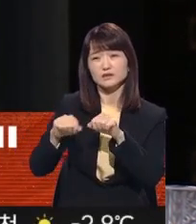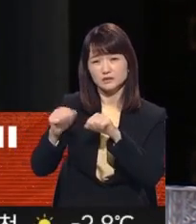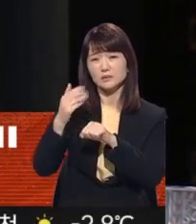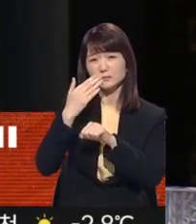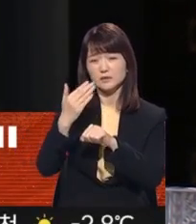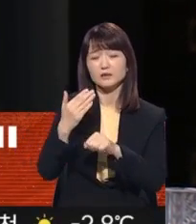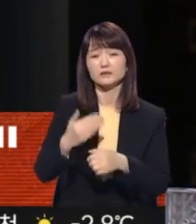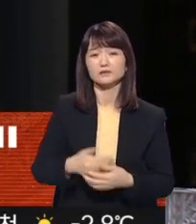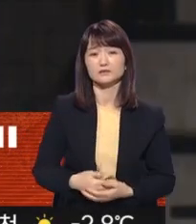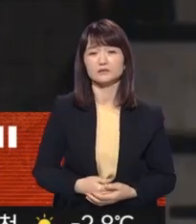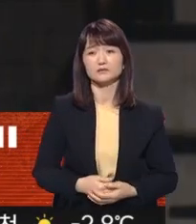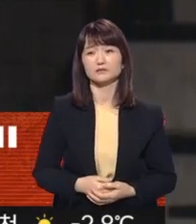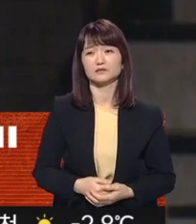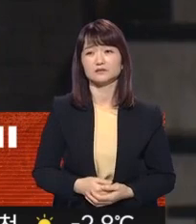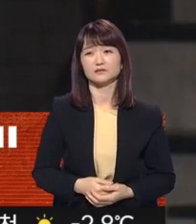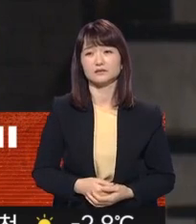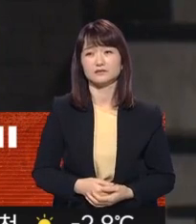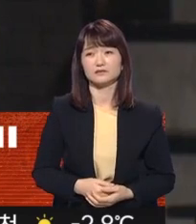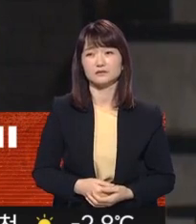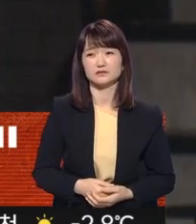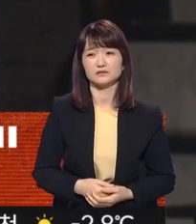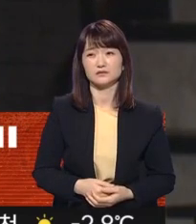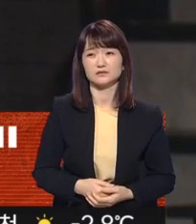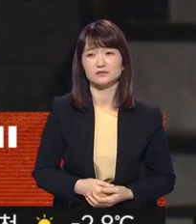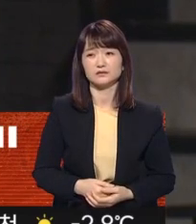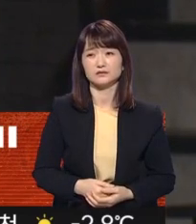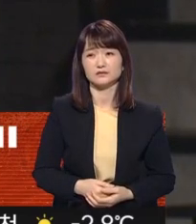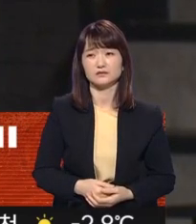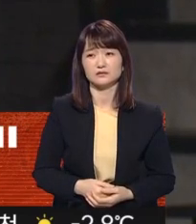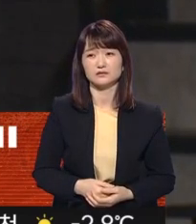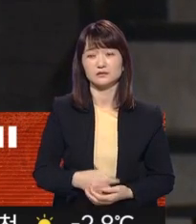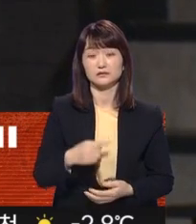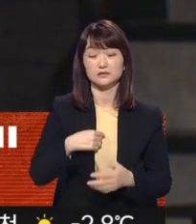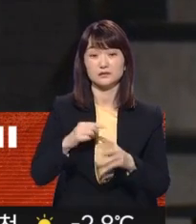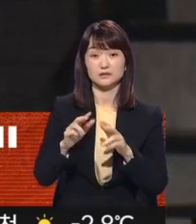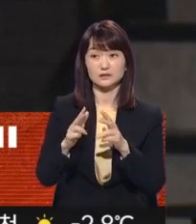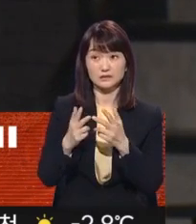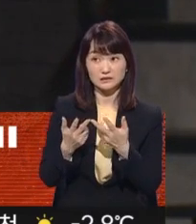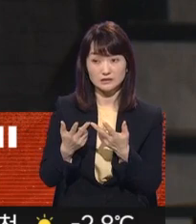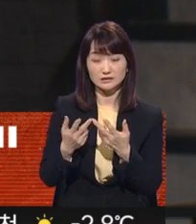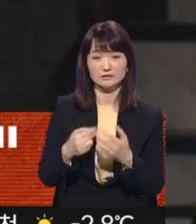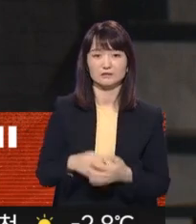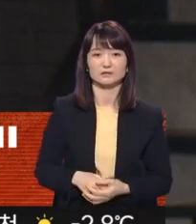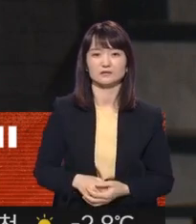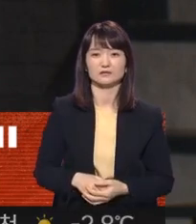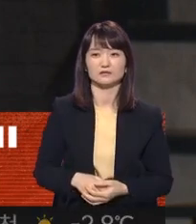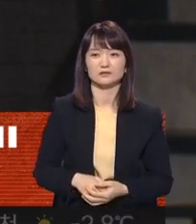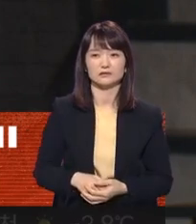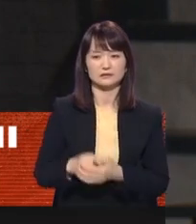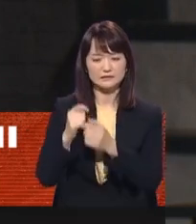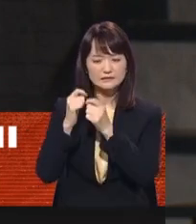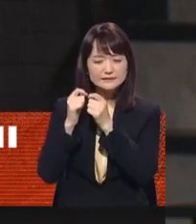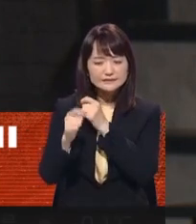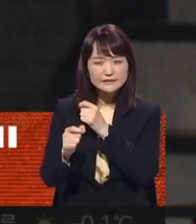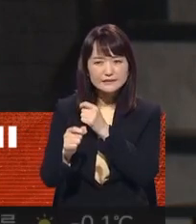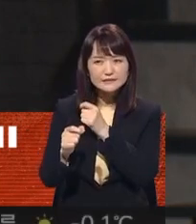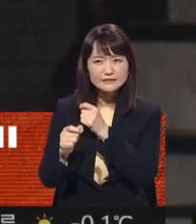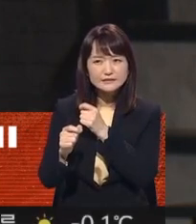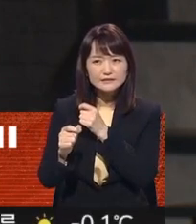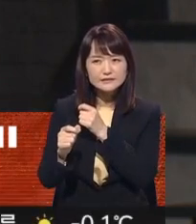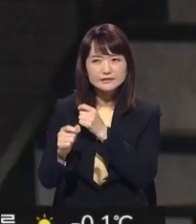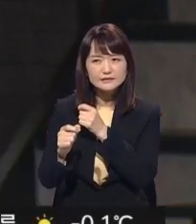아네 그렇지만 일상생활은 가능하죠 근데 이제 본인이 그 로맨스 스킨을 당한 것이 진짜라고